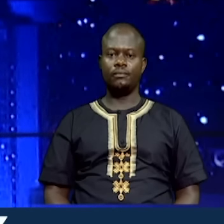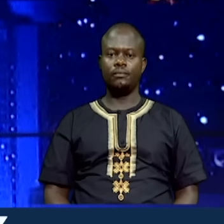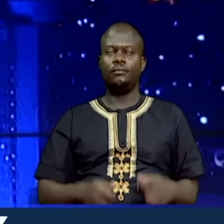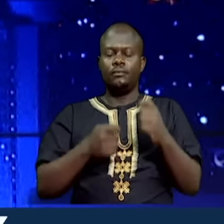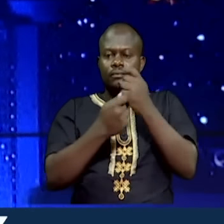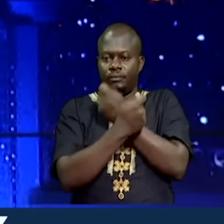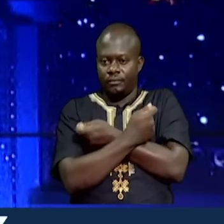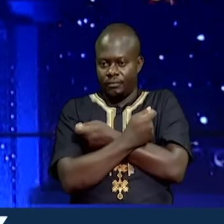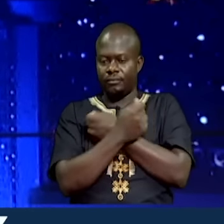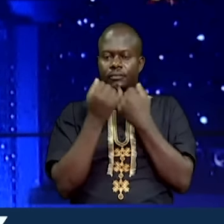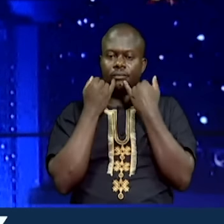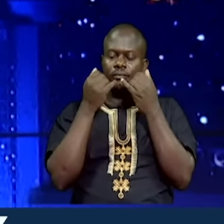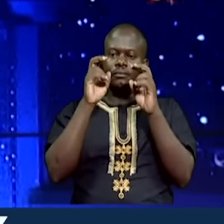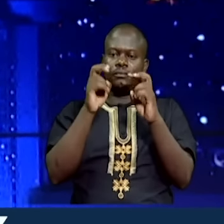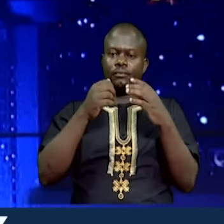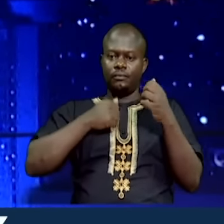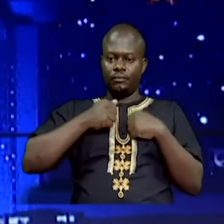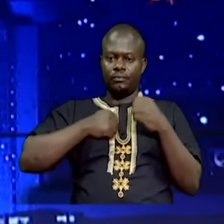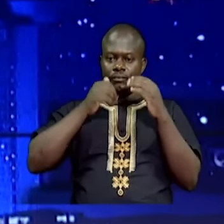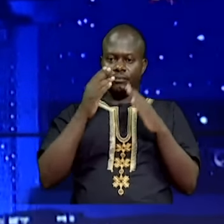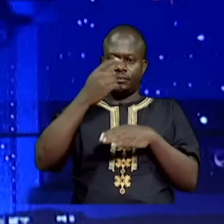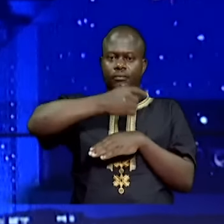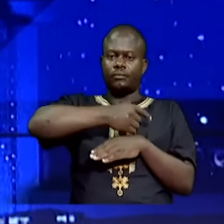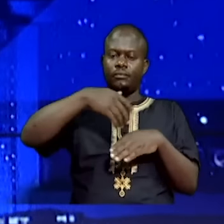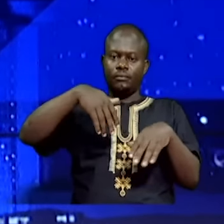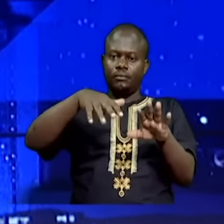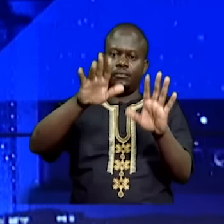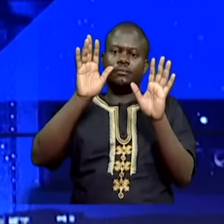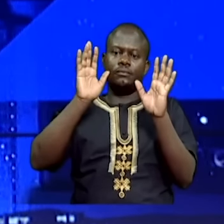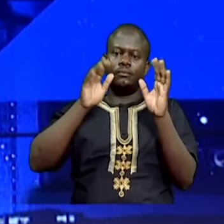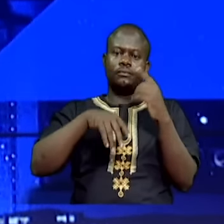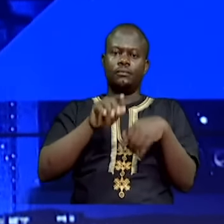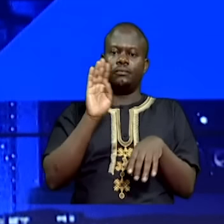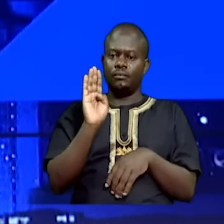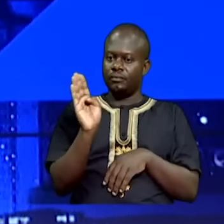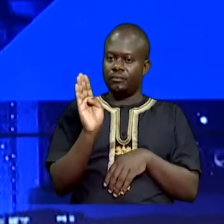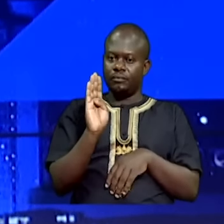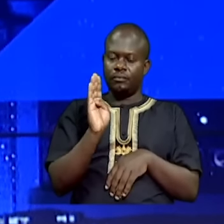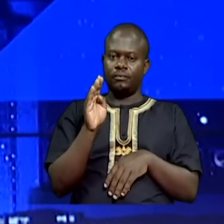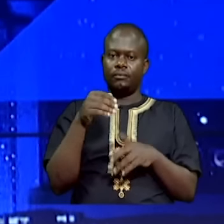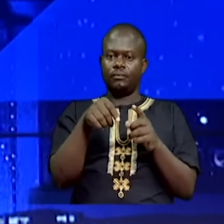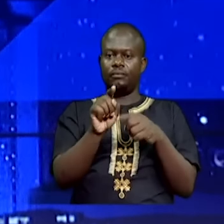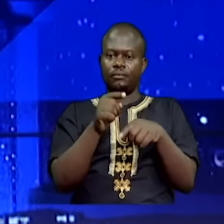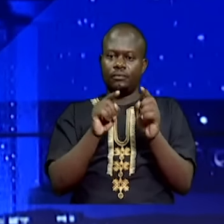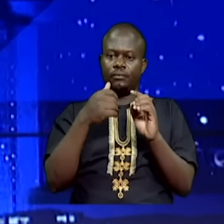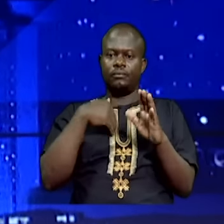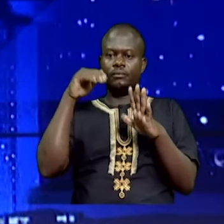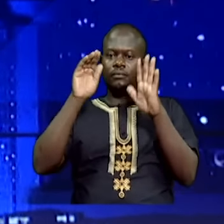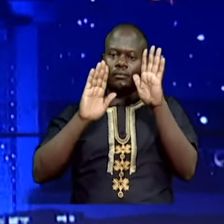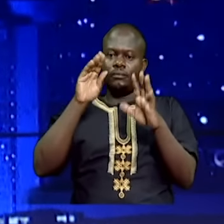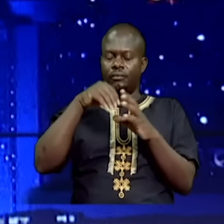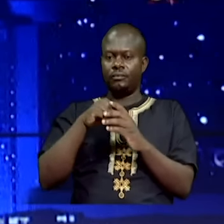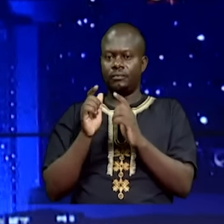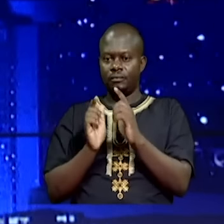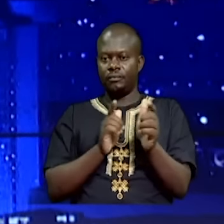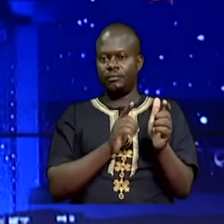Duhindure ingingo tubabwire ko u Rwanda uyu munsi rwamaganye ibirego by'u Burundi bwarushinjije kugira uruhare mu gitero